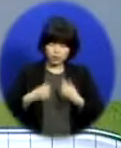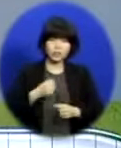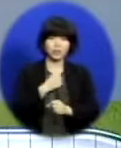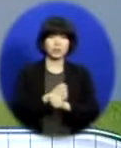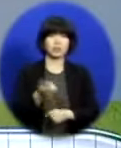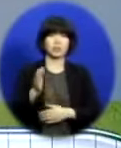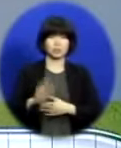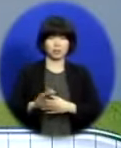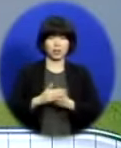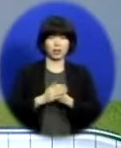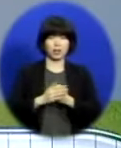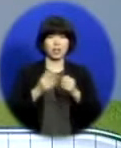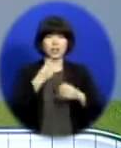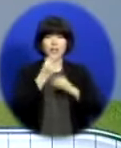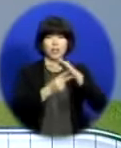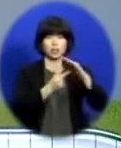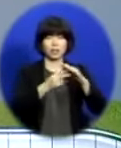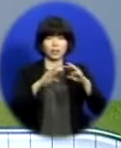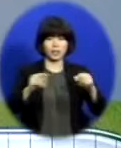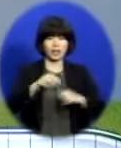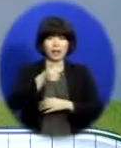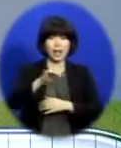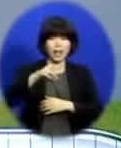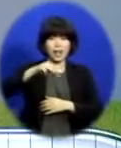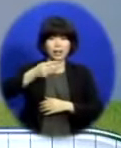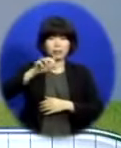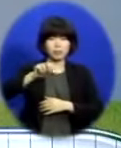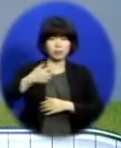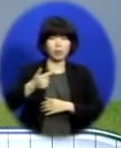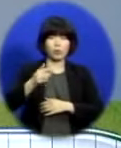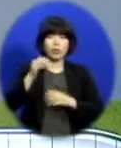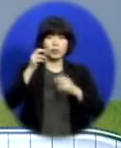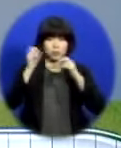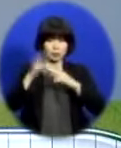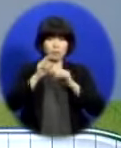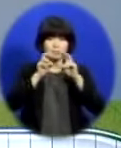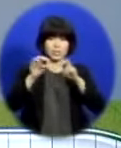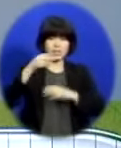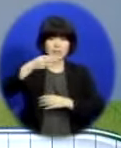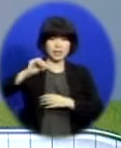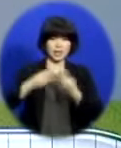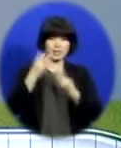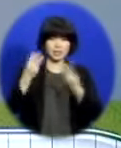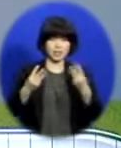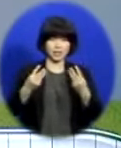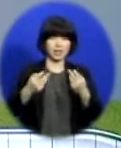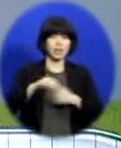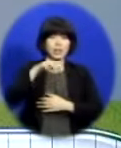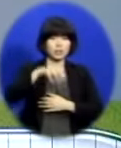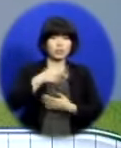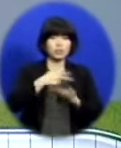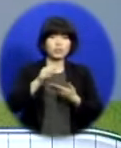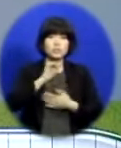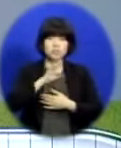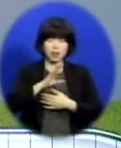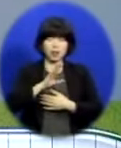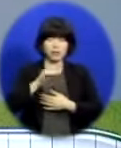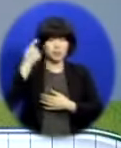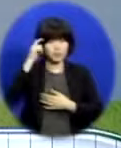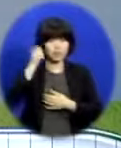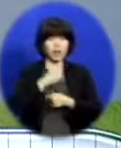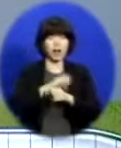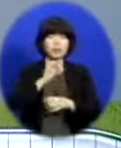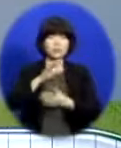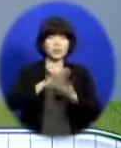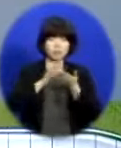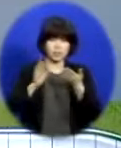낙심하지 요단 땅과 헤르몬 미살 산에서 주님만을 그래도 생각할뿐입니다 지금이